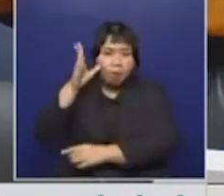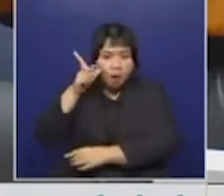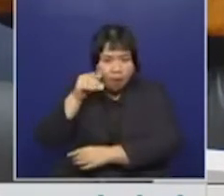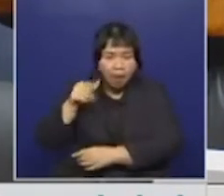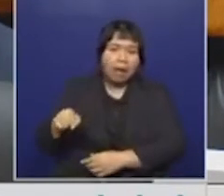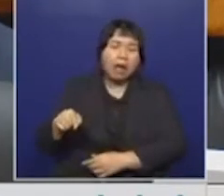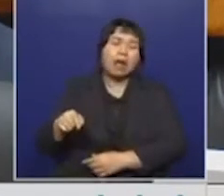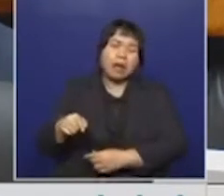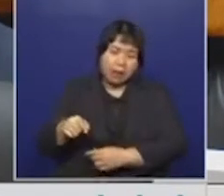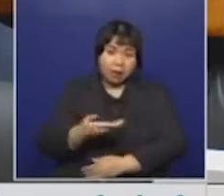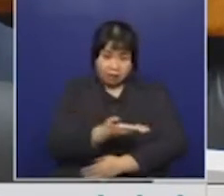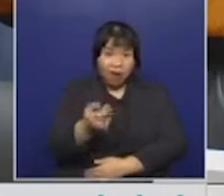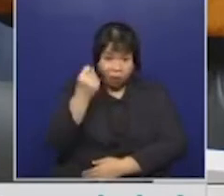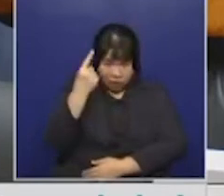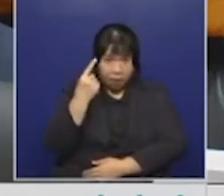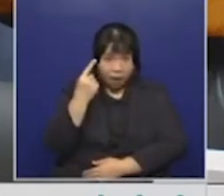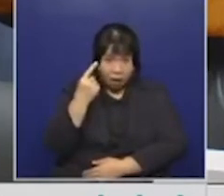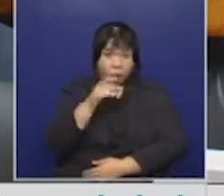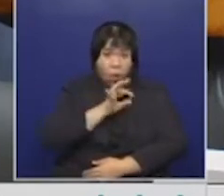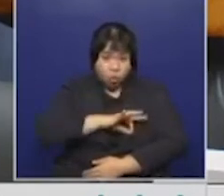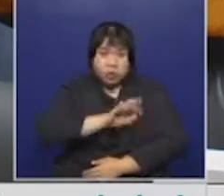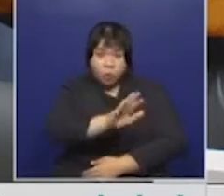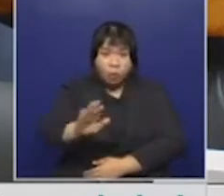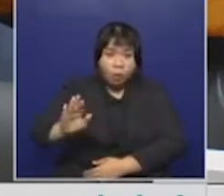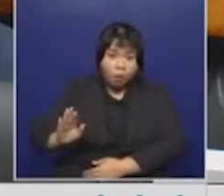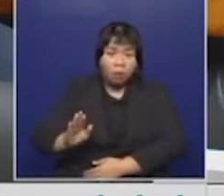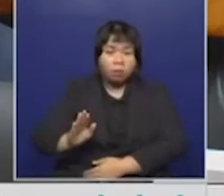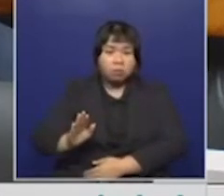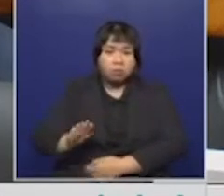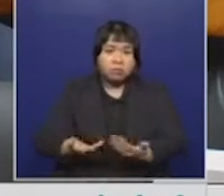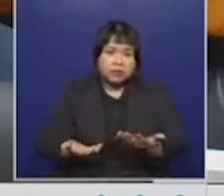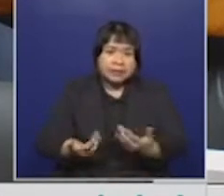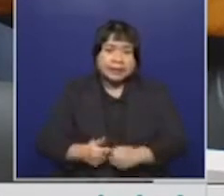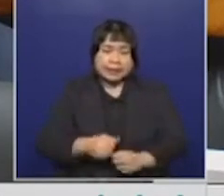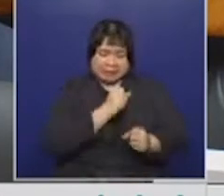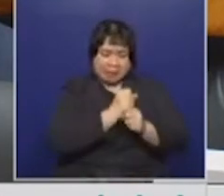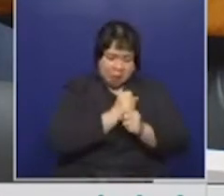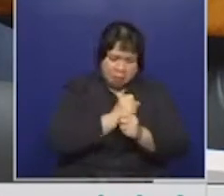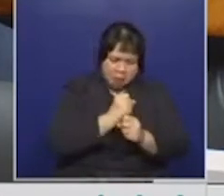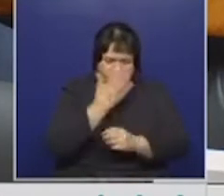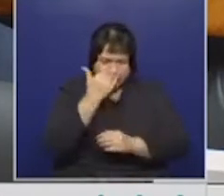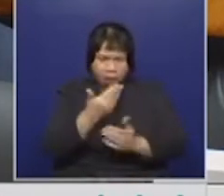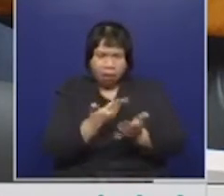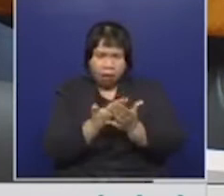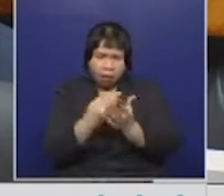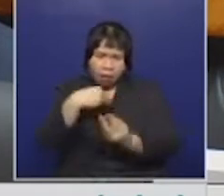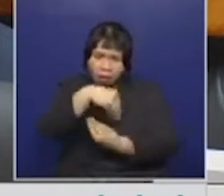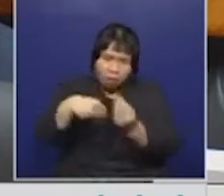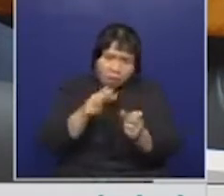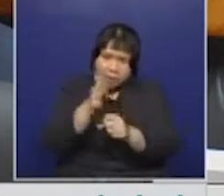ทุกท่านเคยเข้าใจความรู้สึกแบบนี้ไหมคะว่าความรู้สึกที่ว่ายิ่งทำงานทำไมยิ่งจนลง